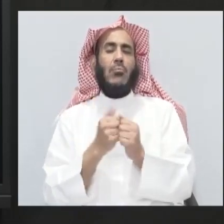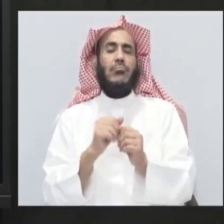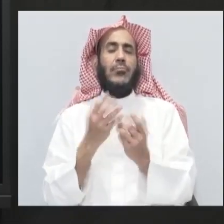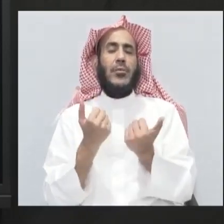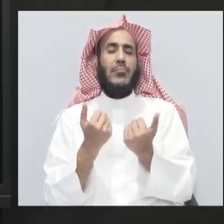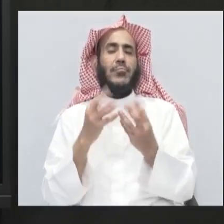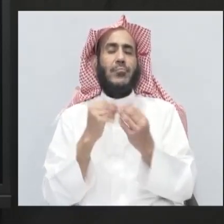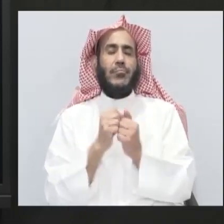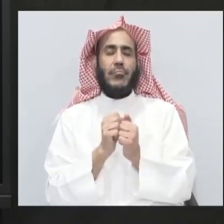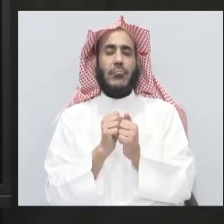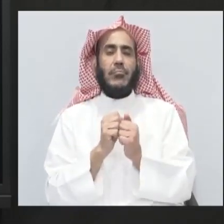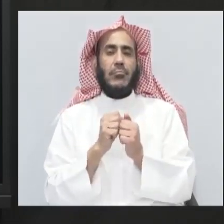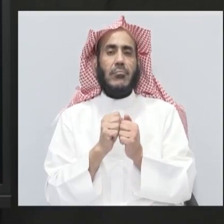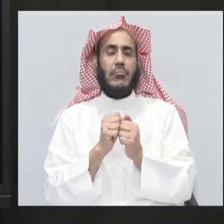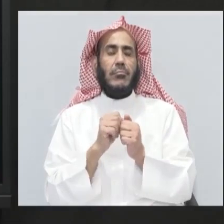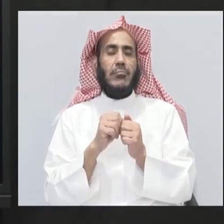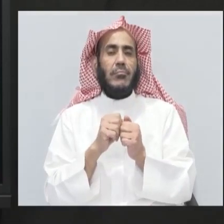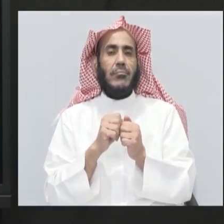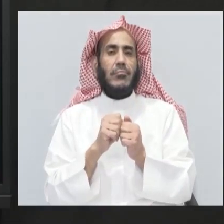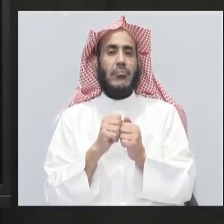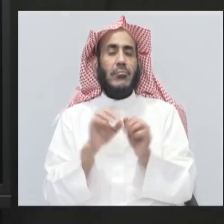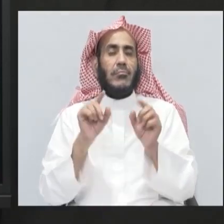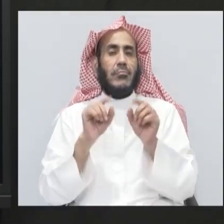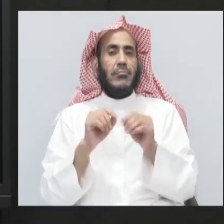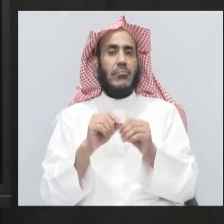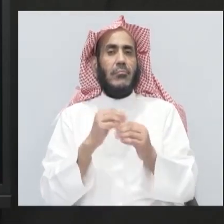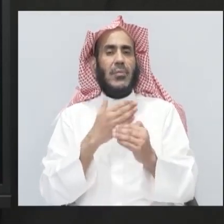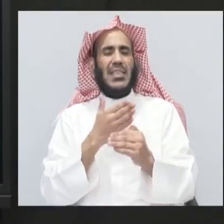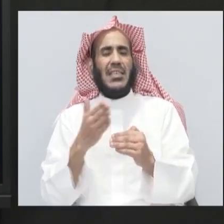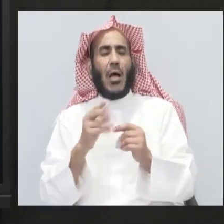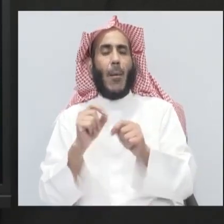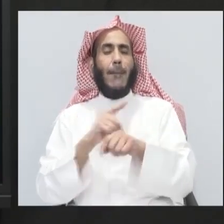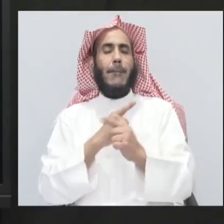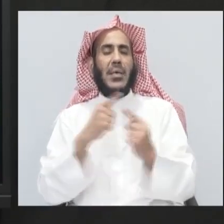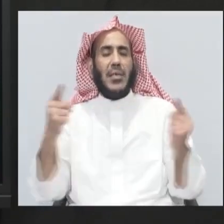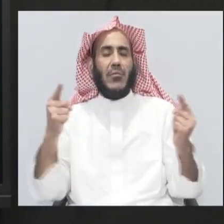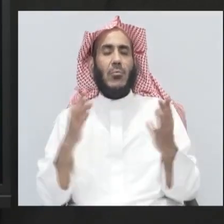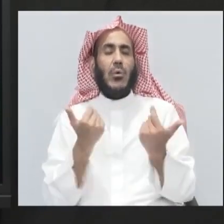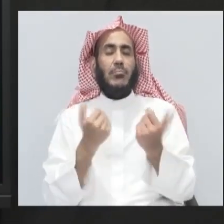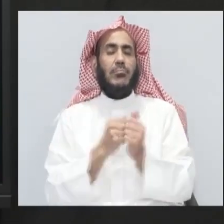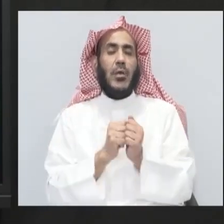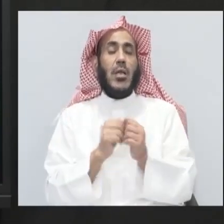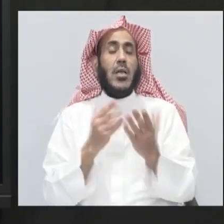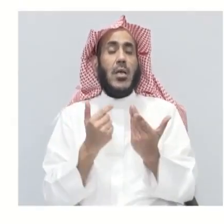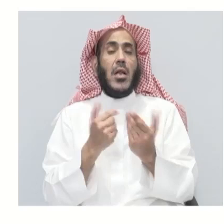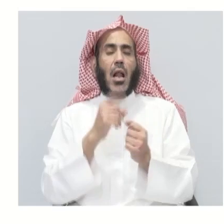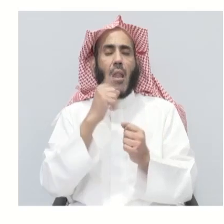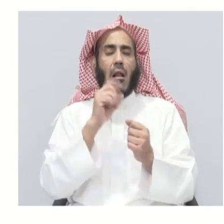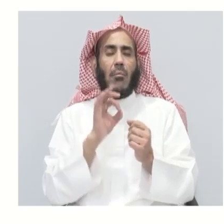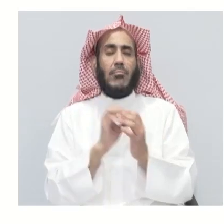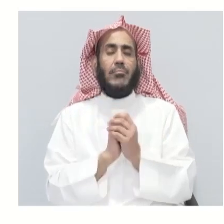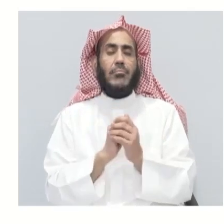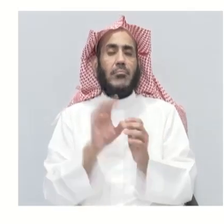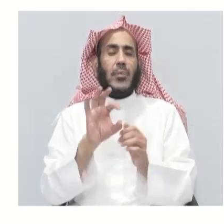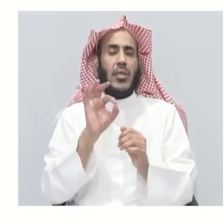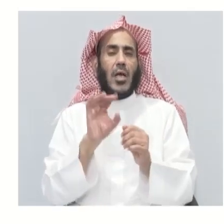ماذا ايجاد الاز وال المسافه عفوا المطلوبه لايجاد ذلك لابد ايضا ان